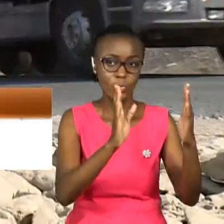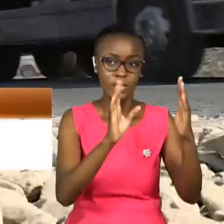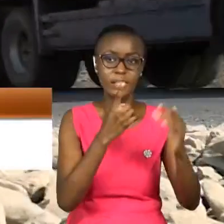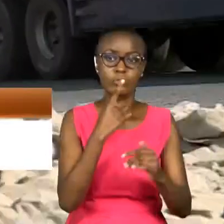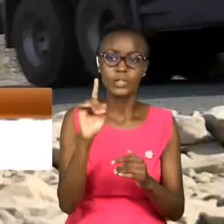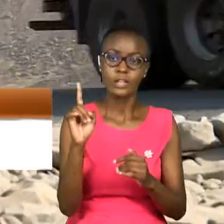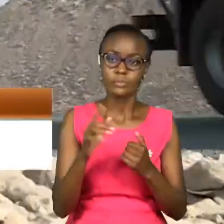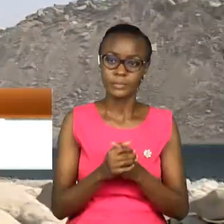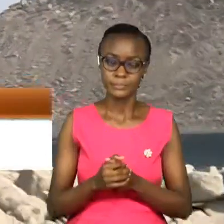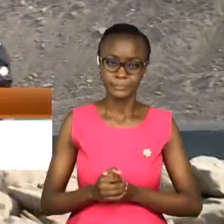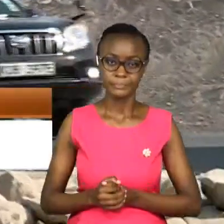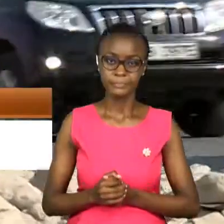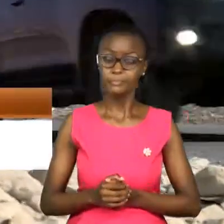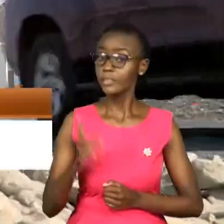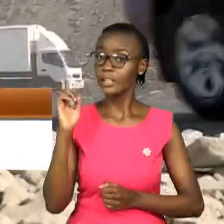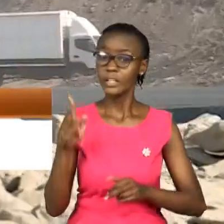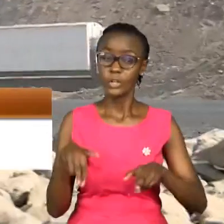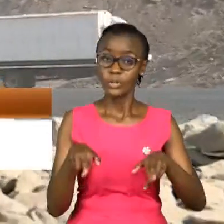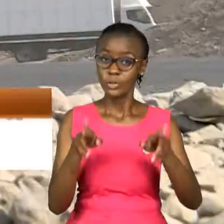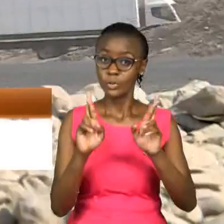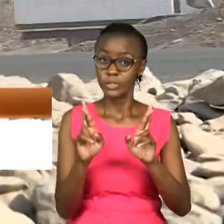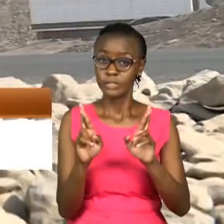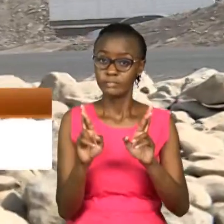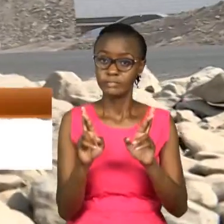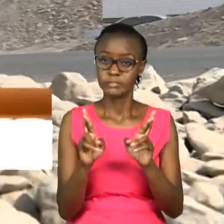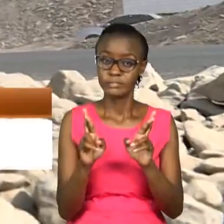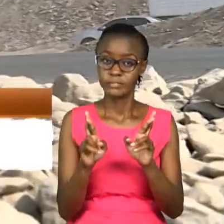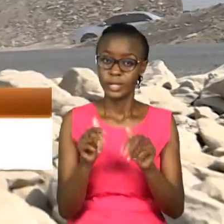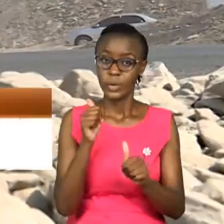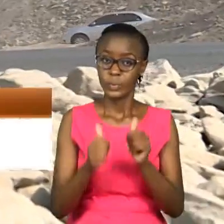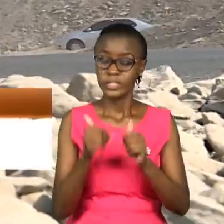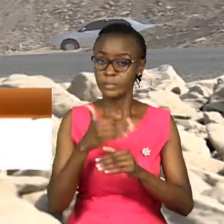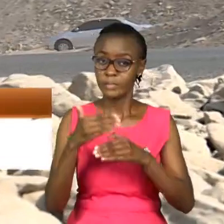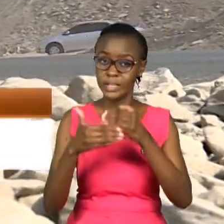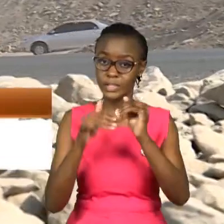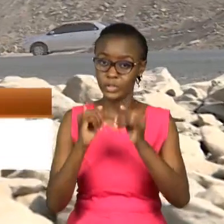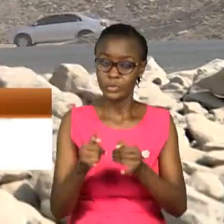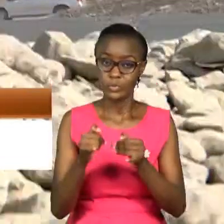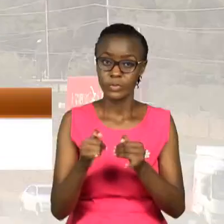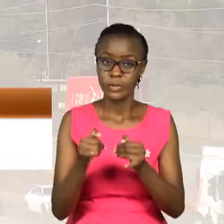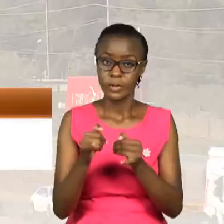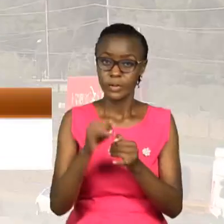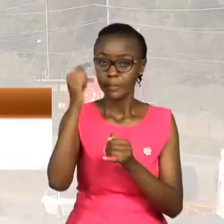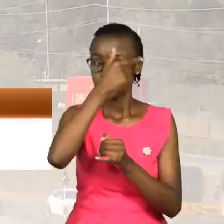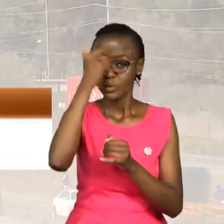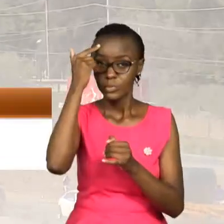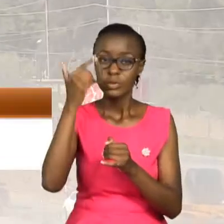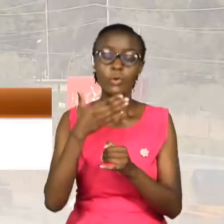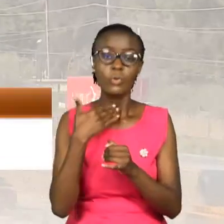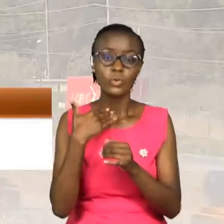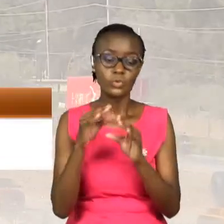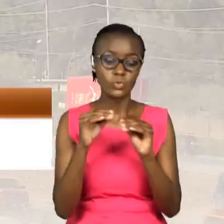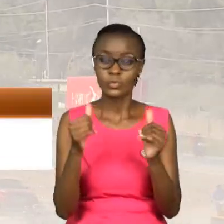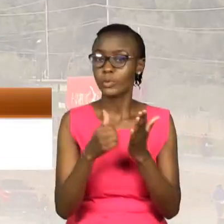jijini Nairobi. Vile vile ni barabara ambayo imeweza barabara mbadala ambayo imeweza kubuniwa ili kuweza kufanikisha ujenzi wa barabara